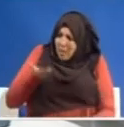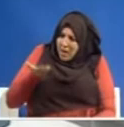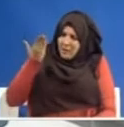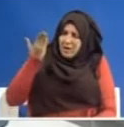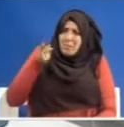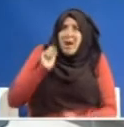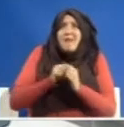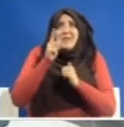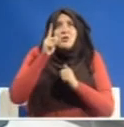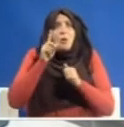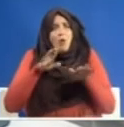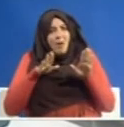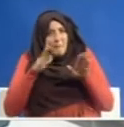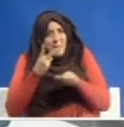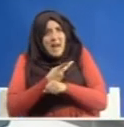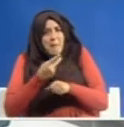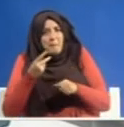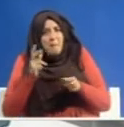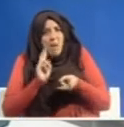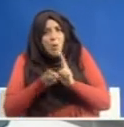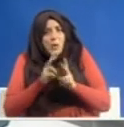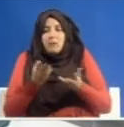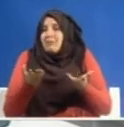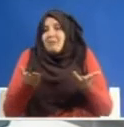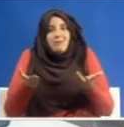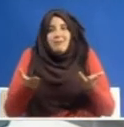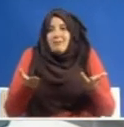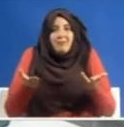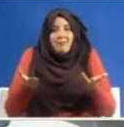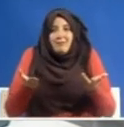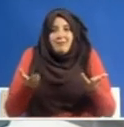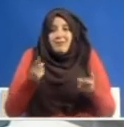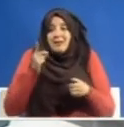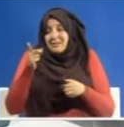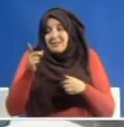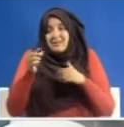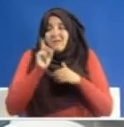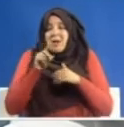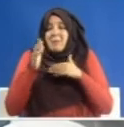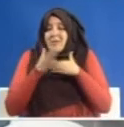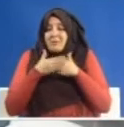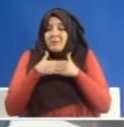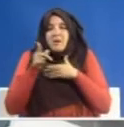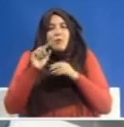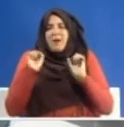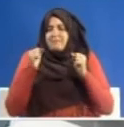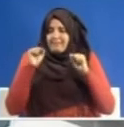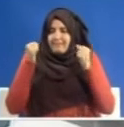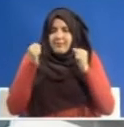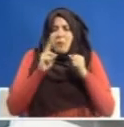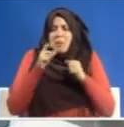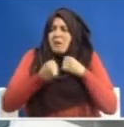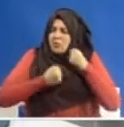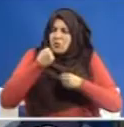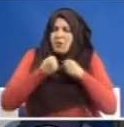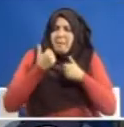ما يكون بهذه الطريقة، ولكن ما ينفعش هكذا. هذا الإنسان ننصحك يا سميرة ما تقلقيش، ما تمرضيش